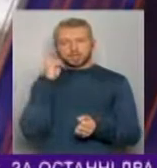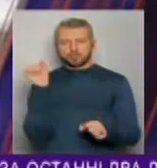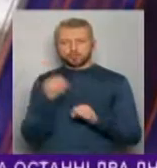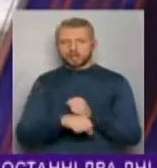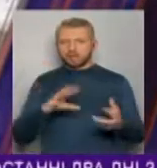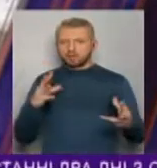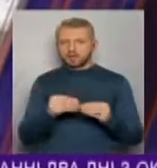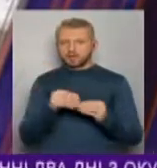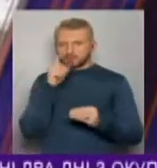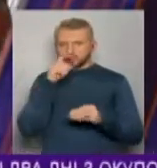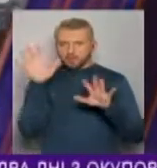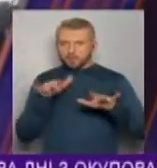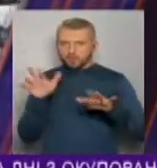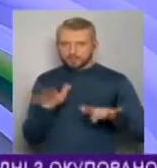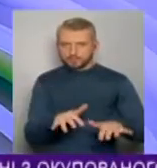наслідки негоди?